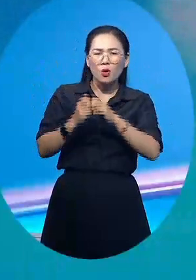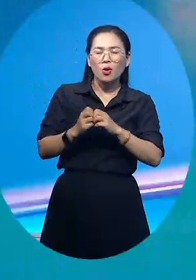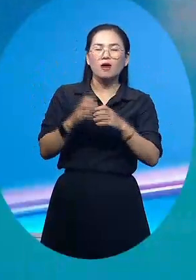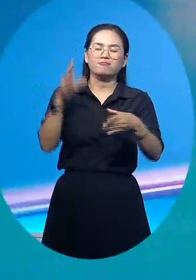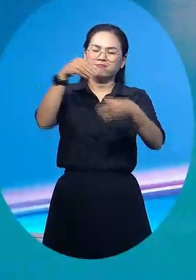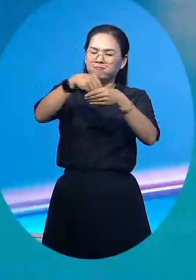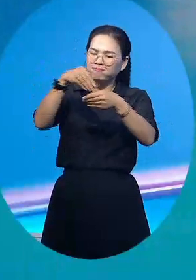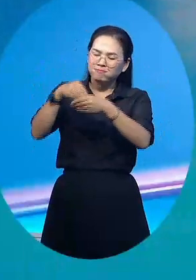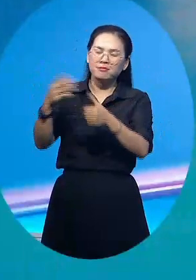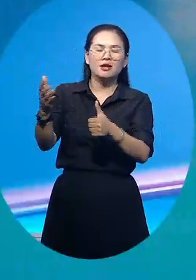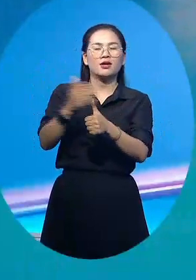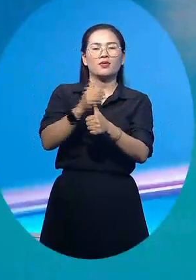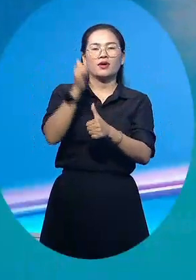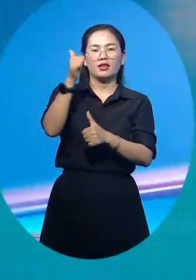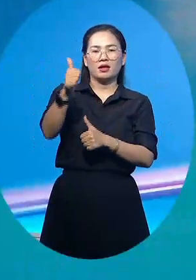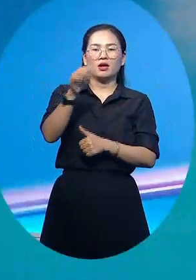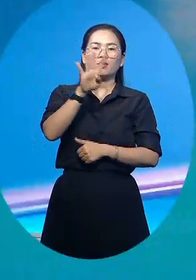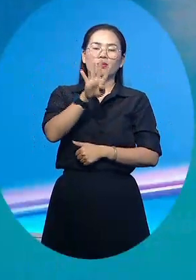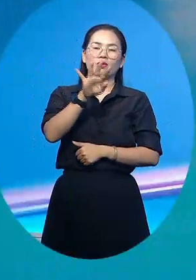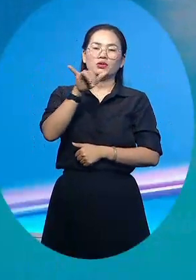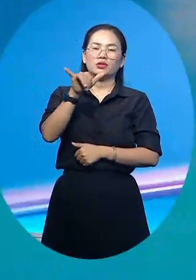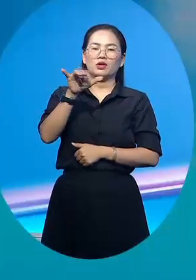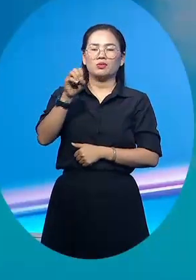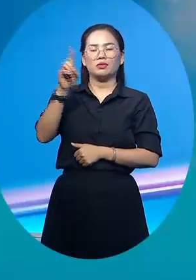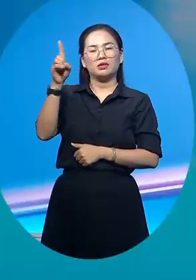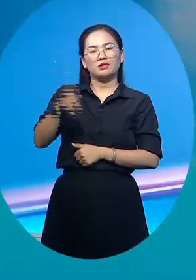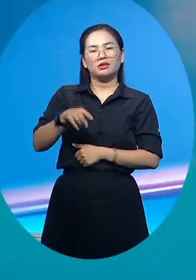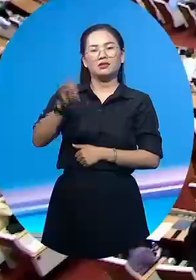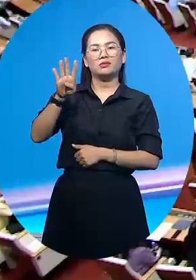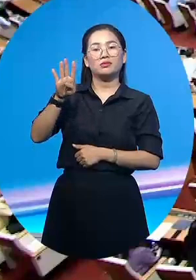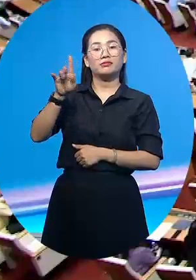biểu quyết thông qua luật đạt tỉ lệ 93,12%